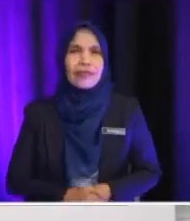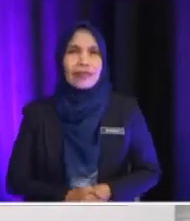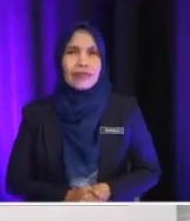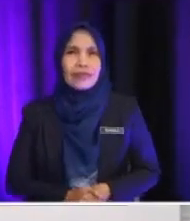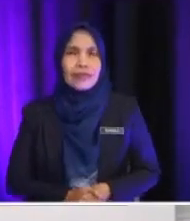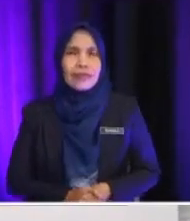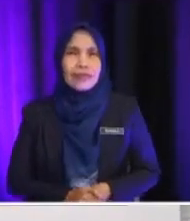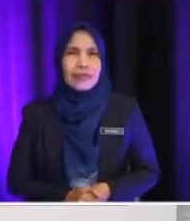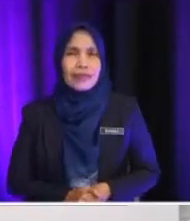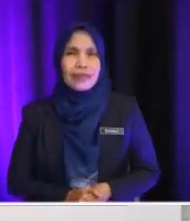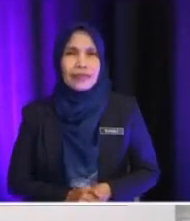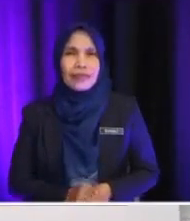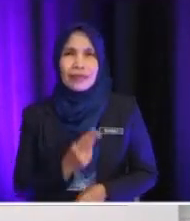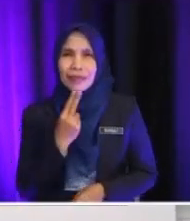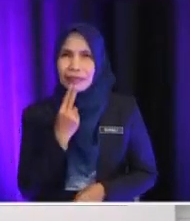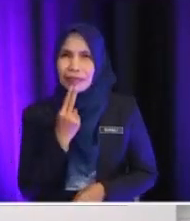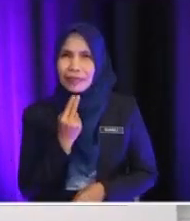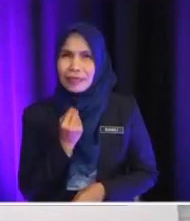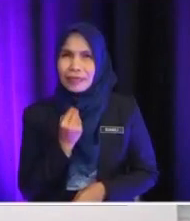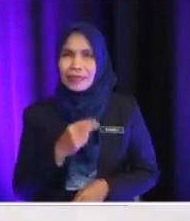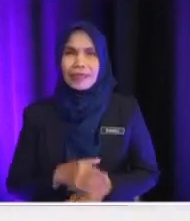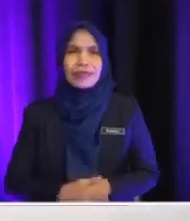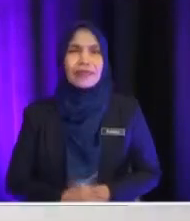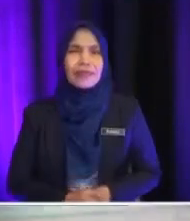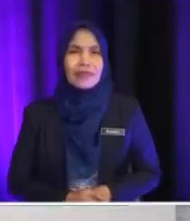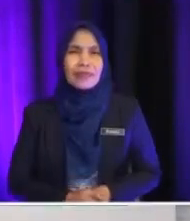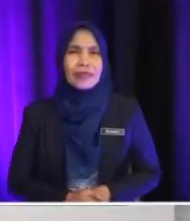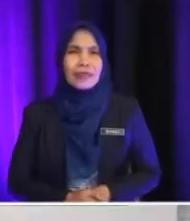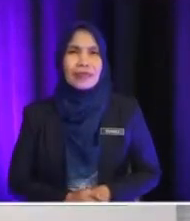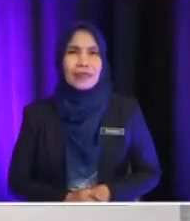Okey. Gula. Gula.